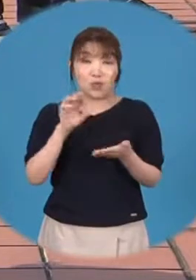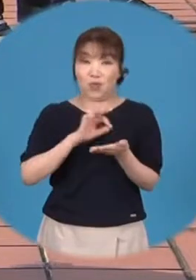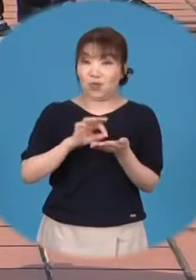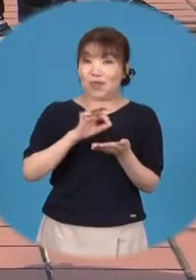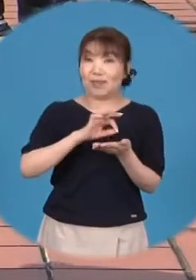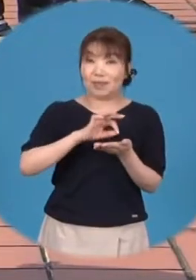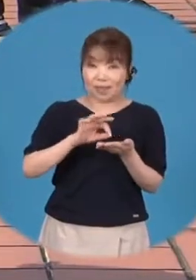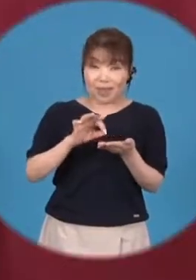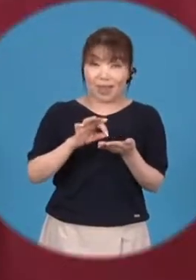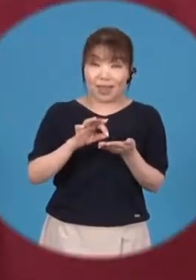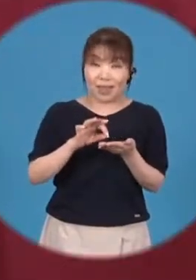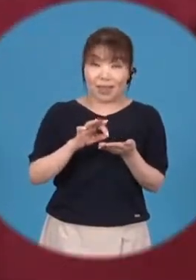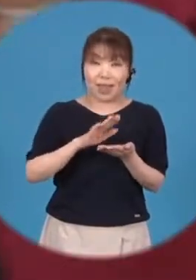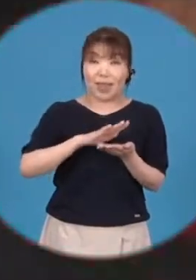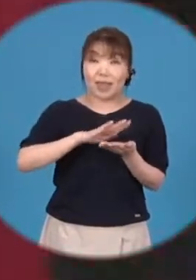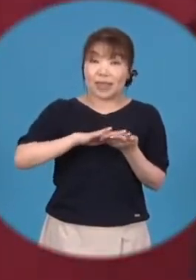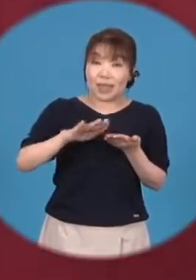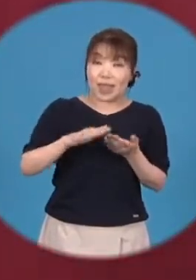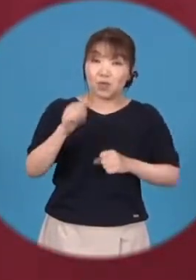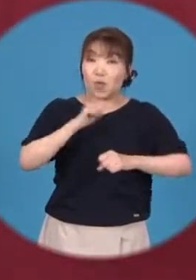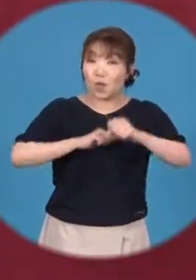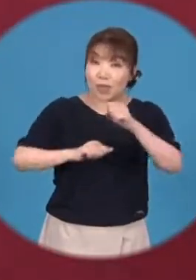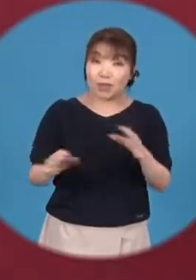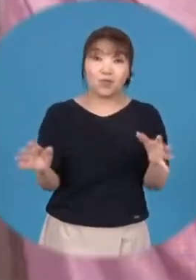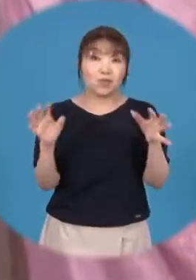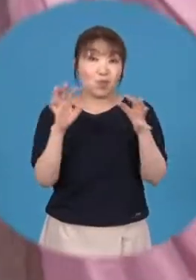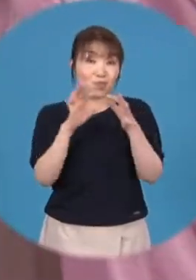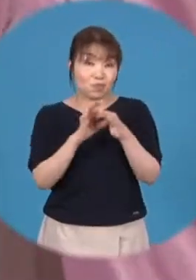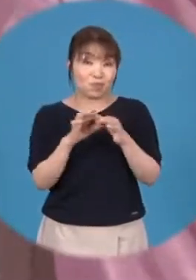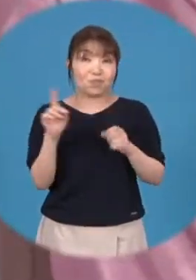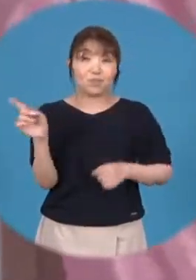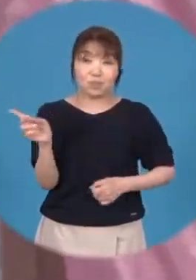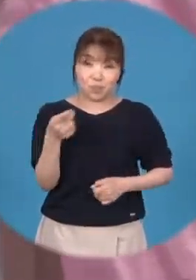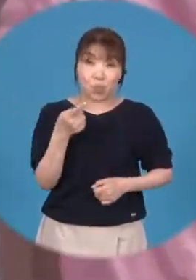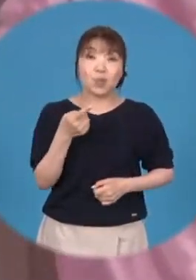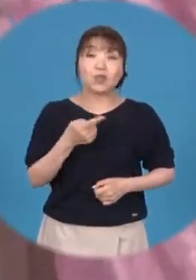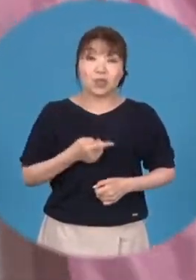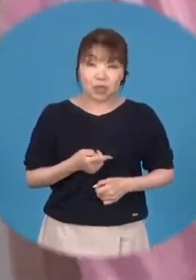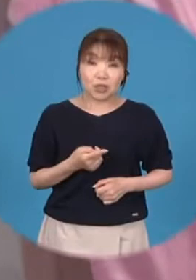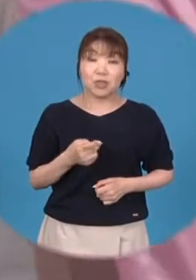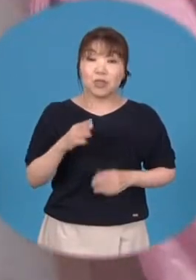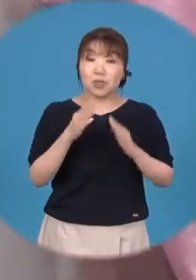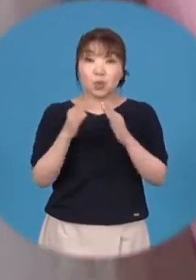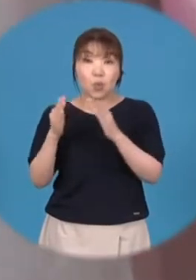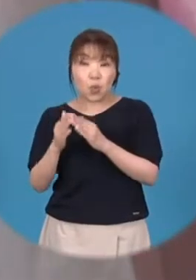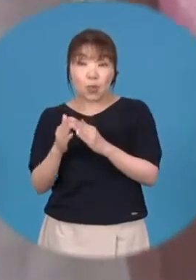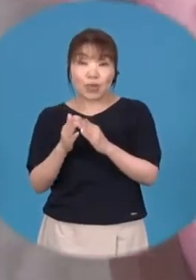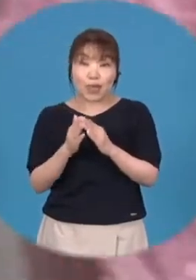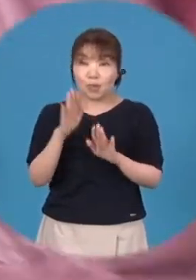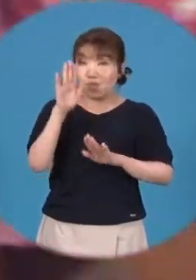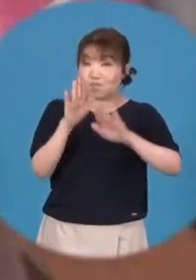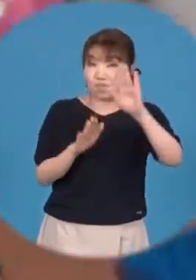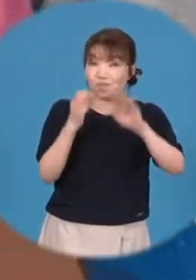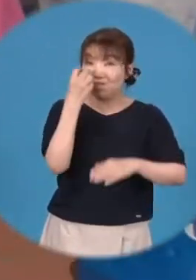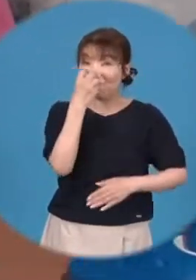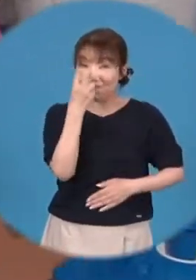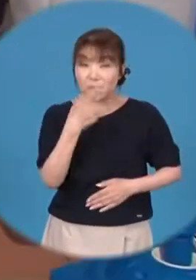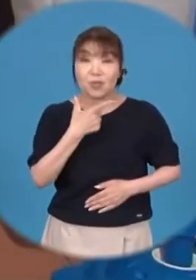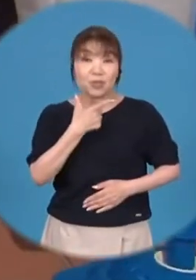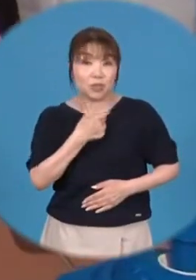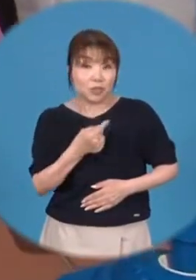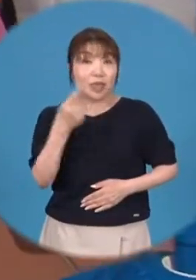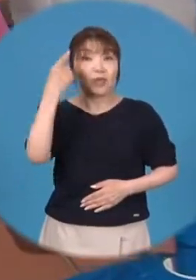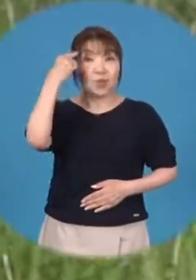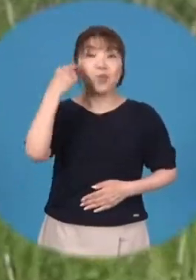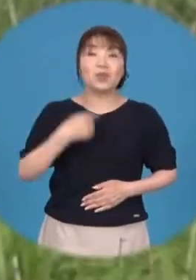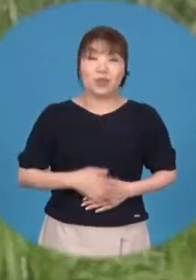ですね、活用して清掃活動につなげるのと同時に、町内の散乱したゴミの実態調査を実施したいと、そのように考